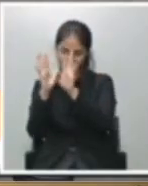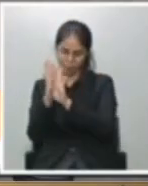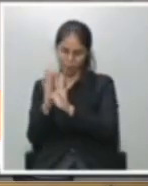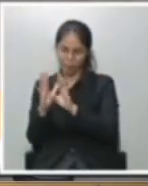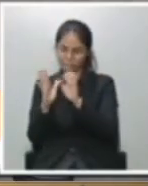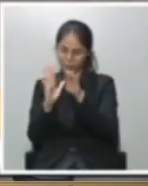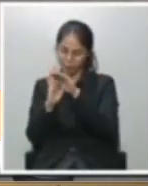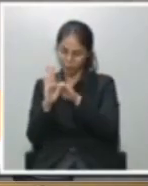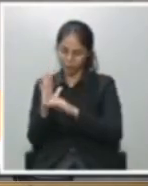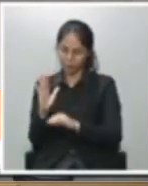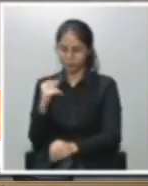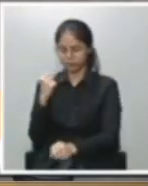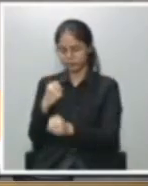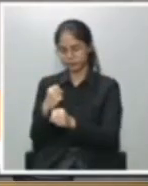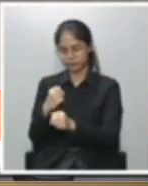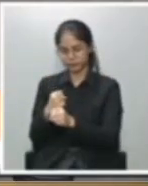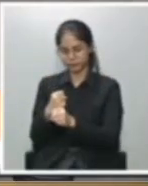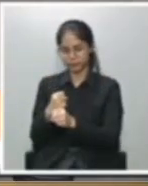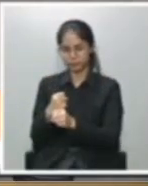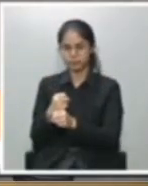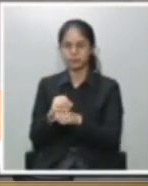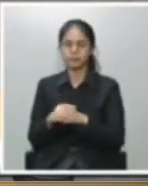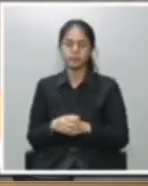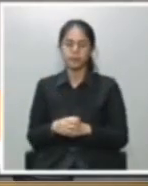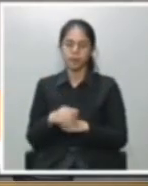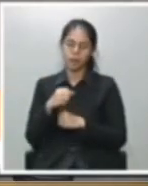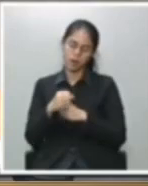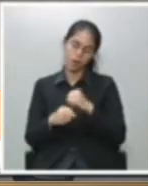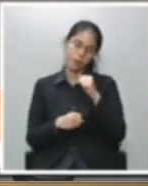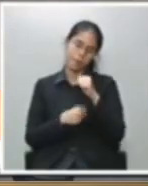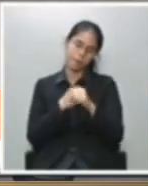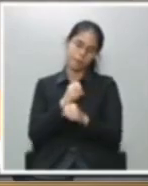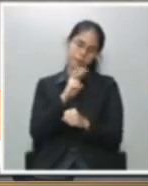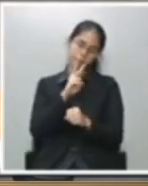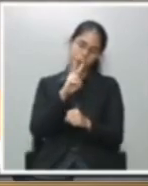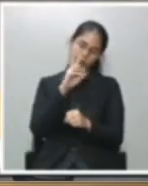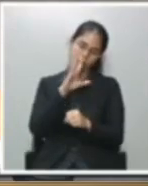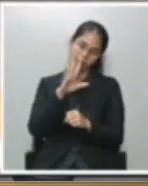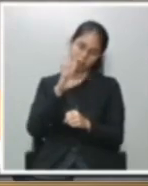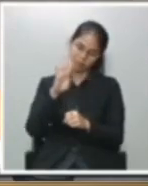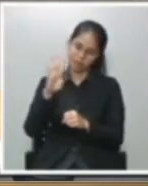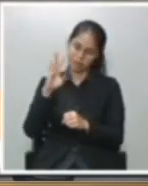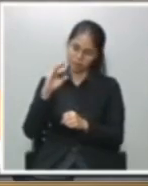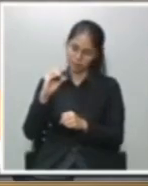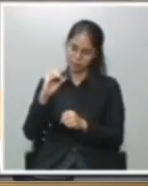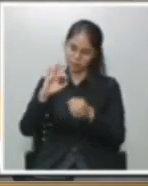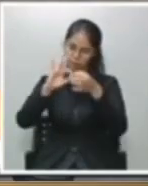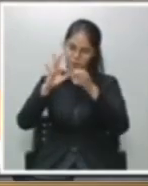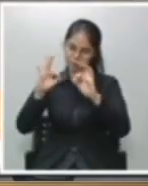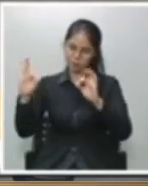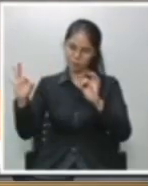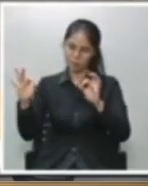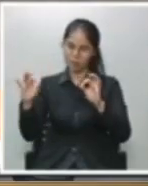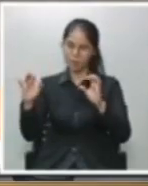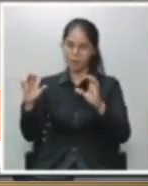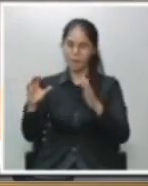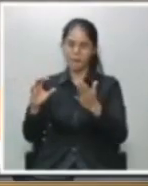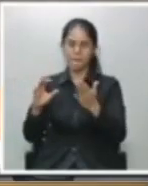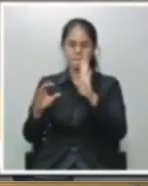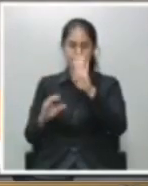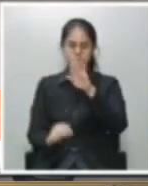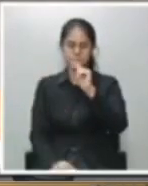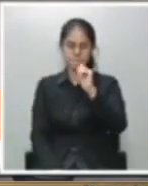รมนูญปี40เนี่ยได้เขียนใหม่ในบททั่วไปบทแรกนะฮะบทที่1มาตรา